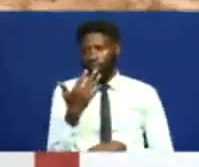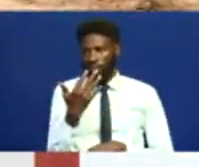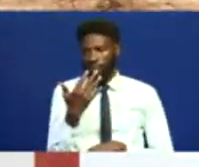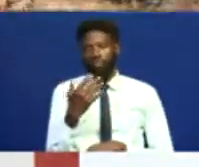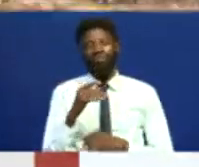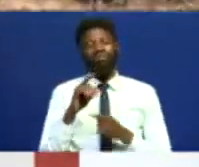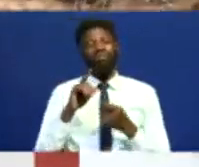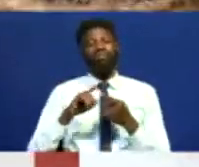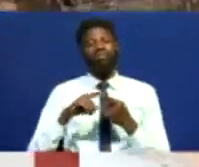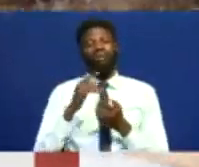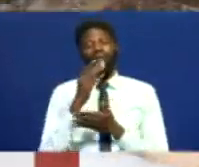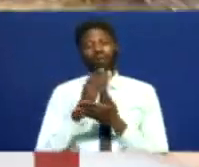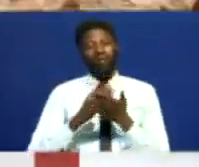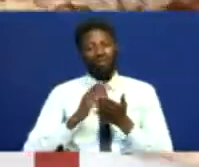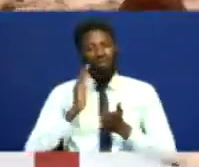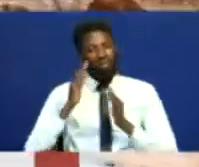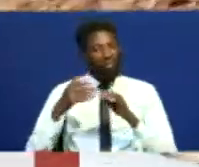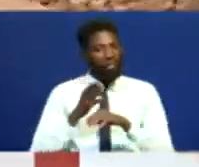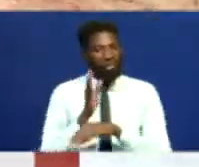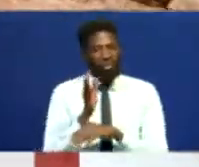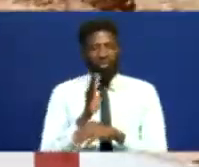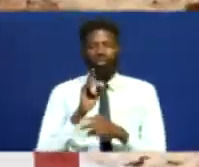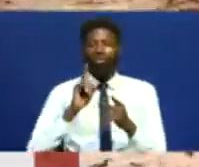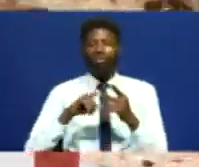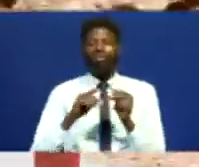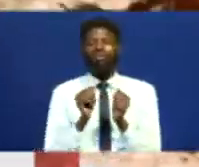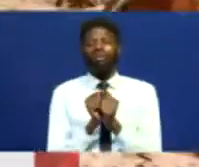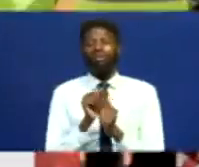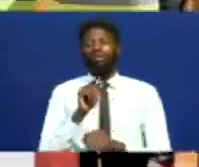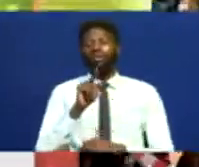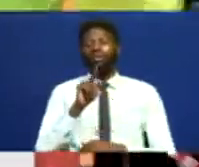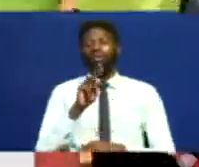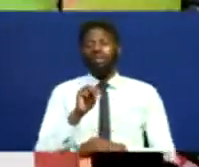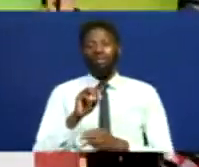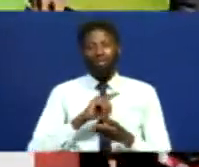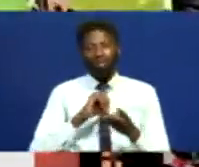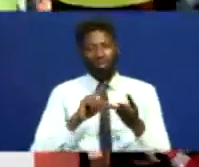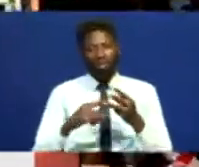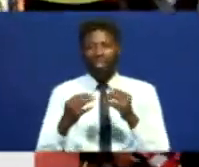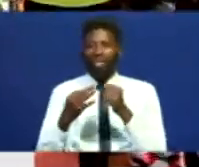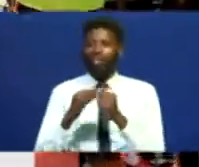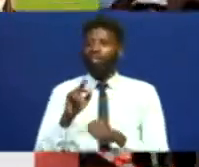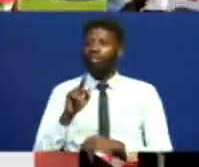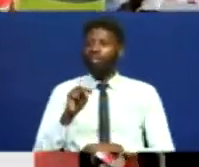marathoni, mbio za barabarani za kilomita 10 na mbio za kilomita 8 kwa